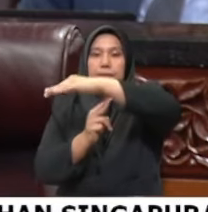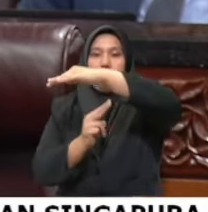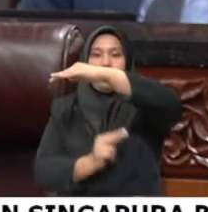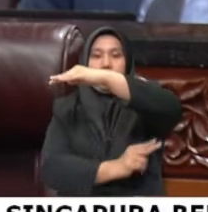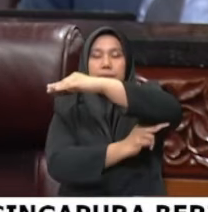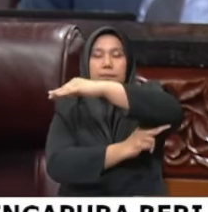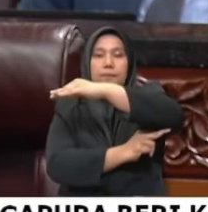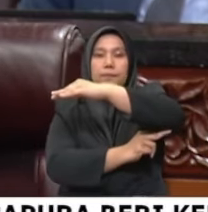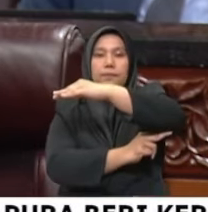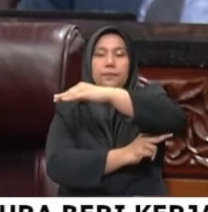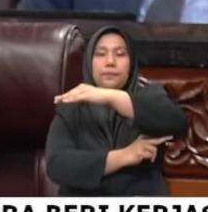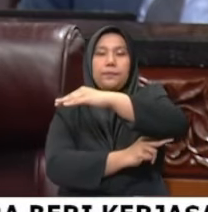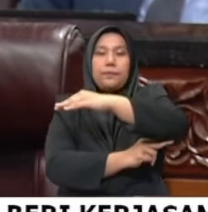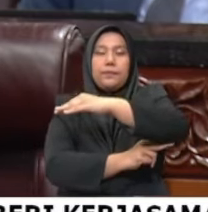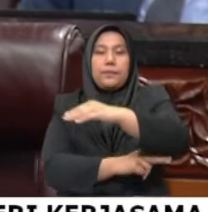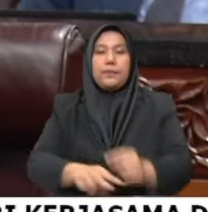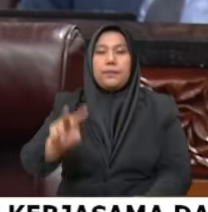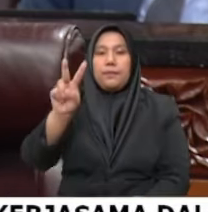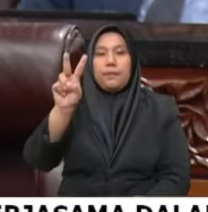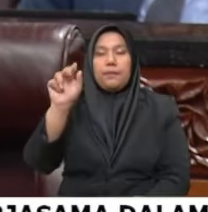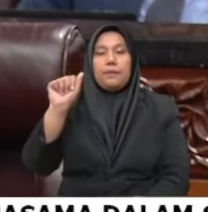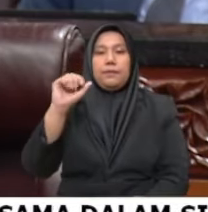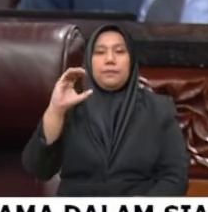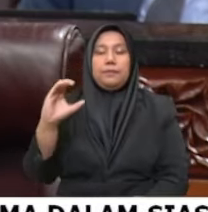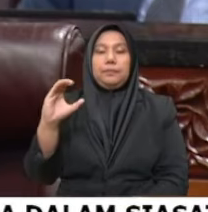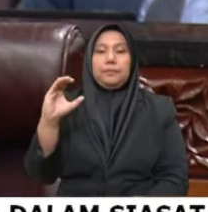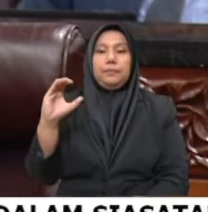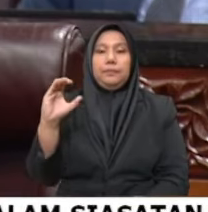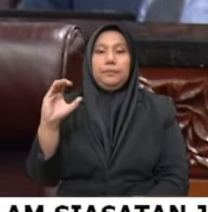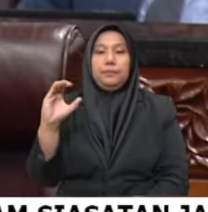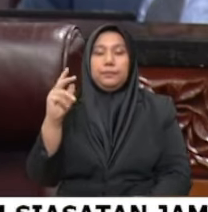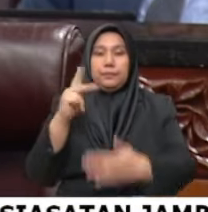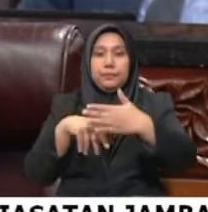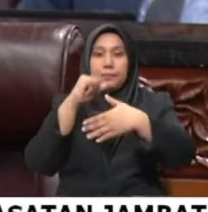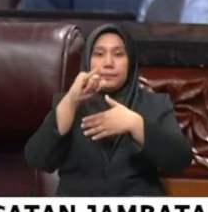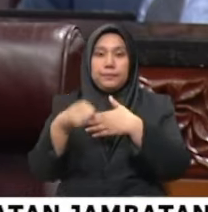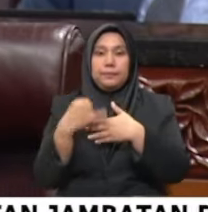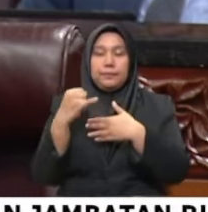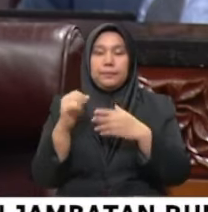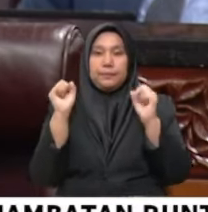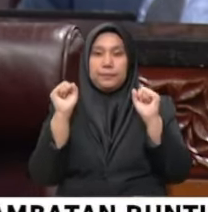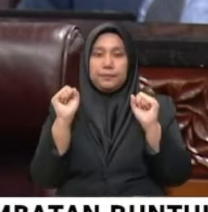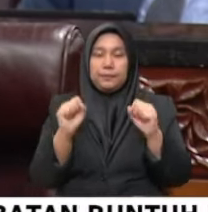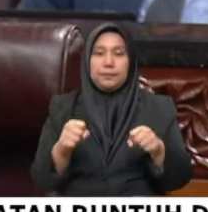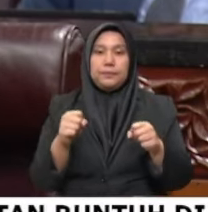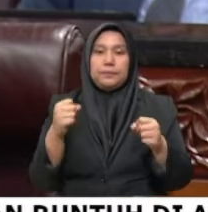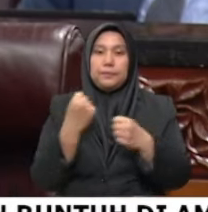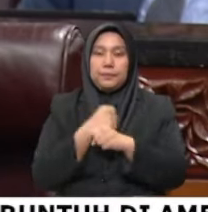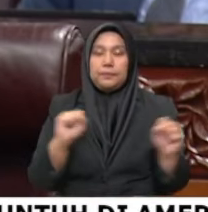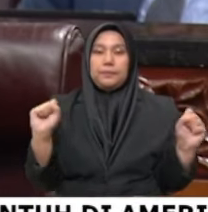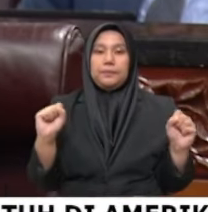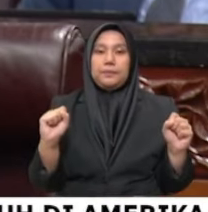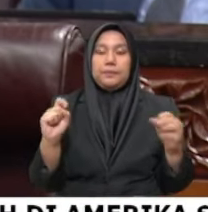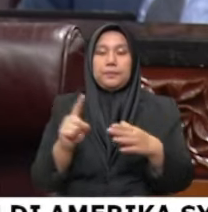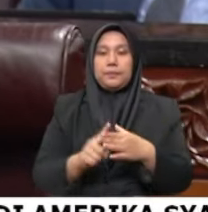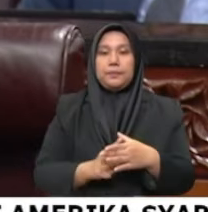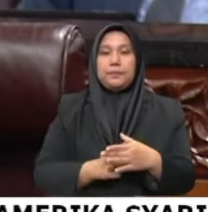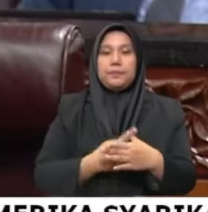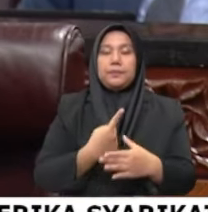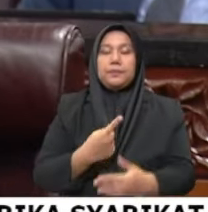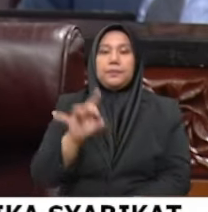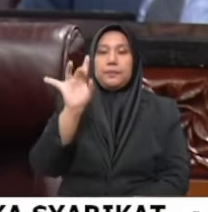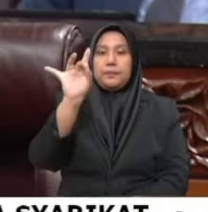vehicular arch culvert VAC. Projek ini dijangka dapat disiapkan pada Ogos